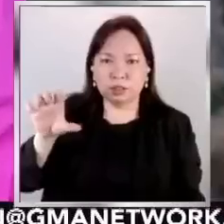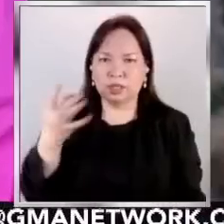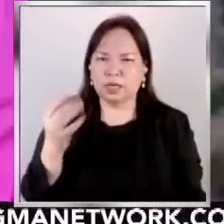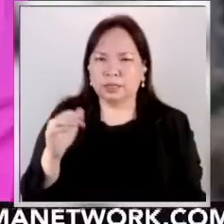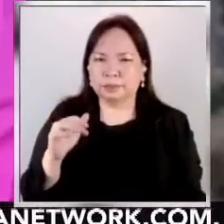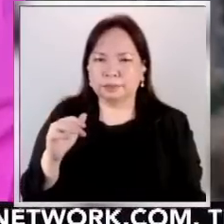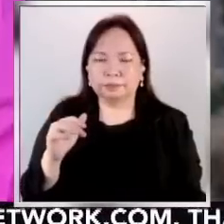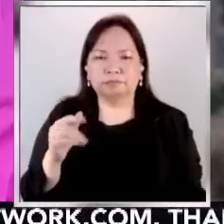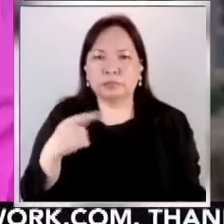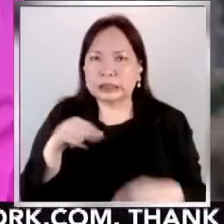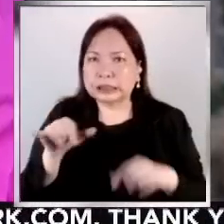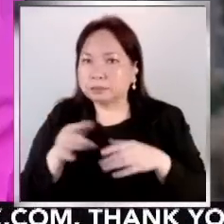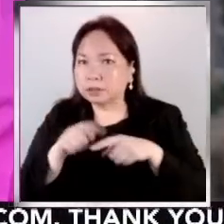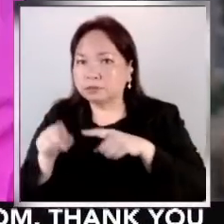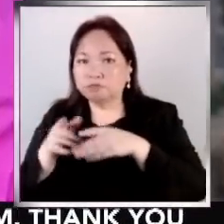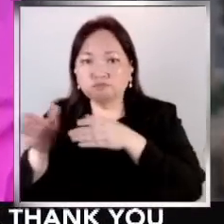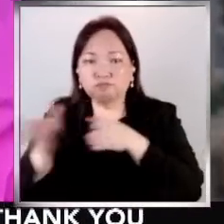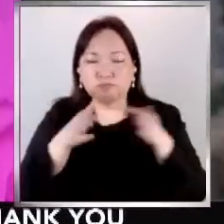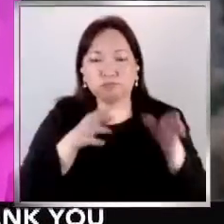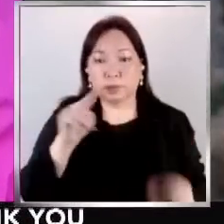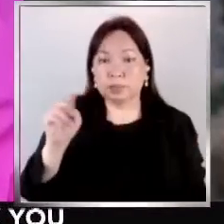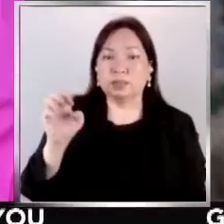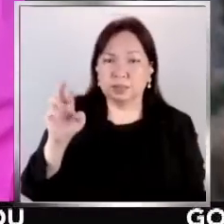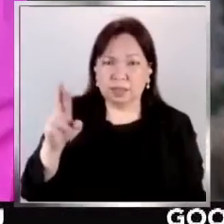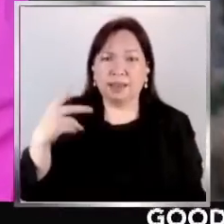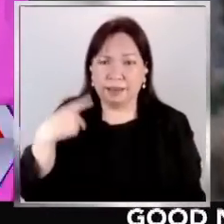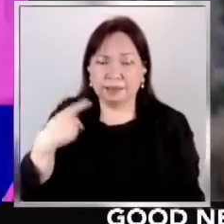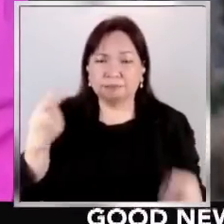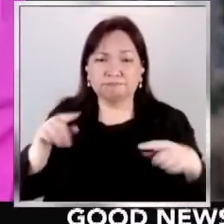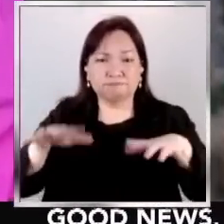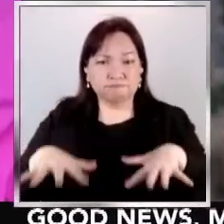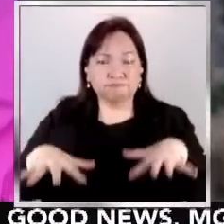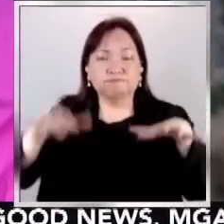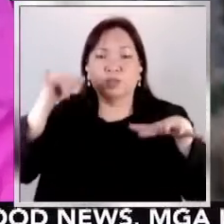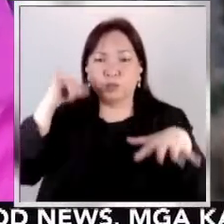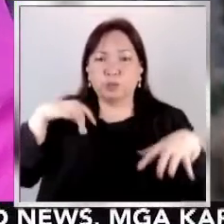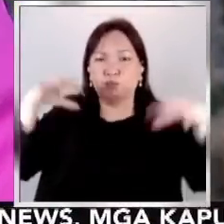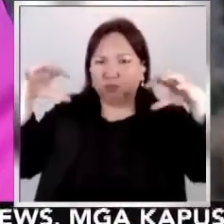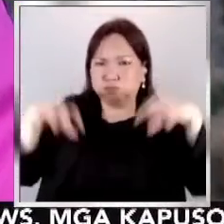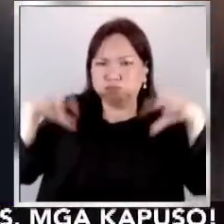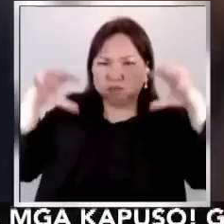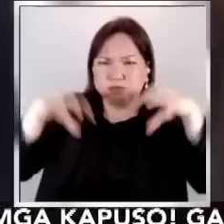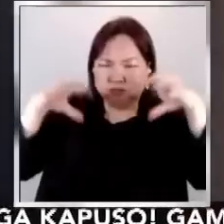kalsada sa Metro Manila, bumaha rin matapos nga ang malakas na pag-ulan kagabi.